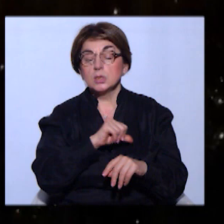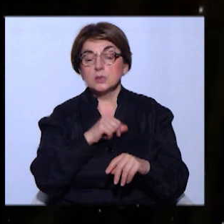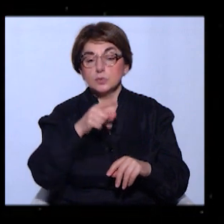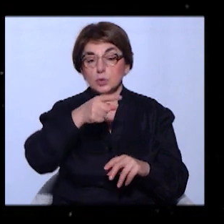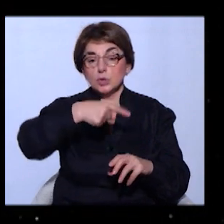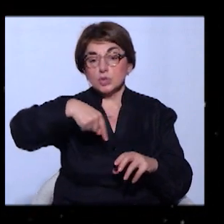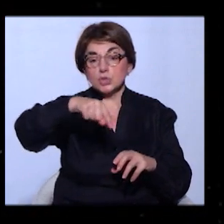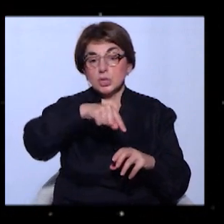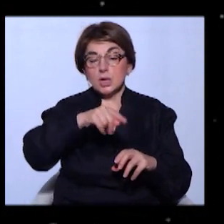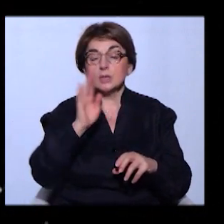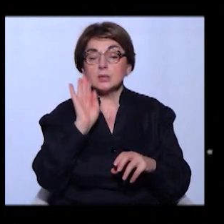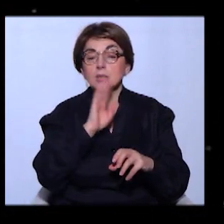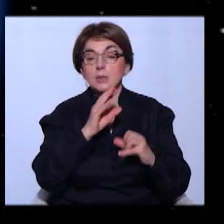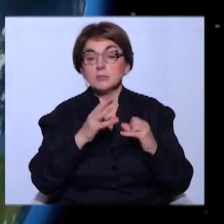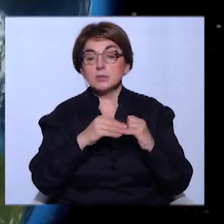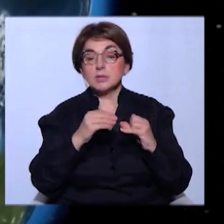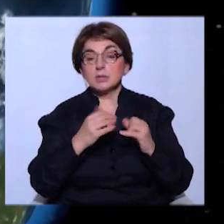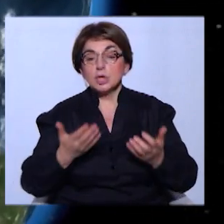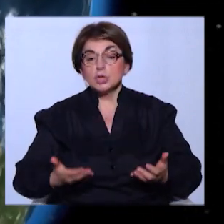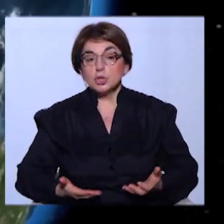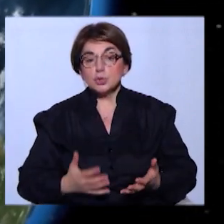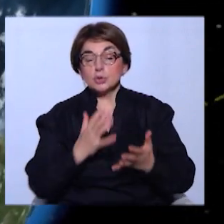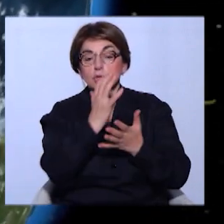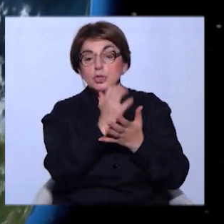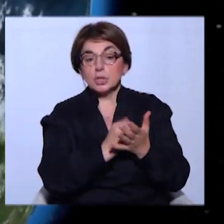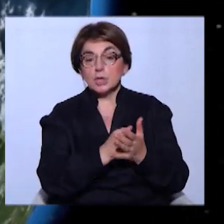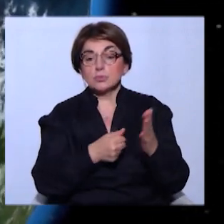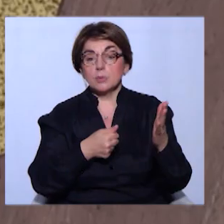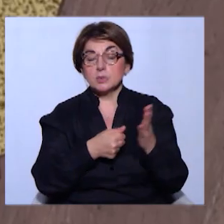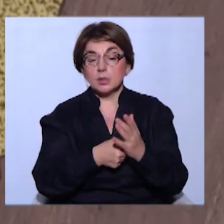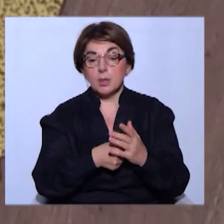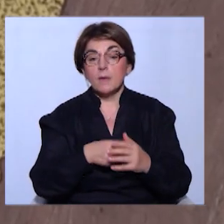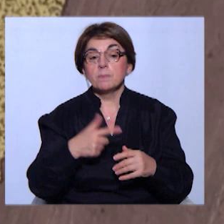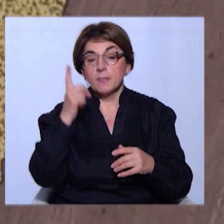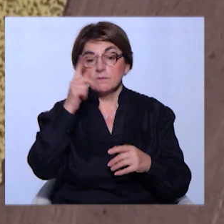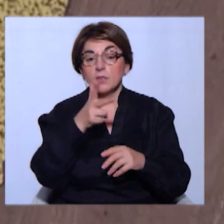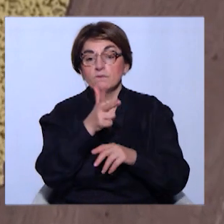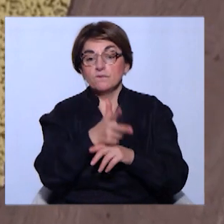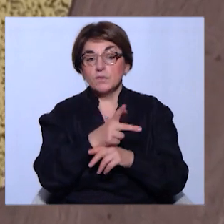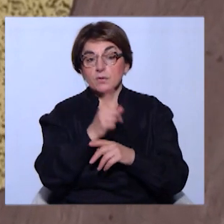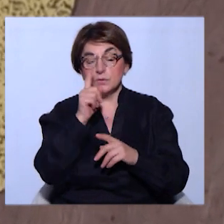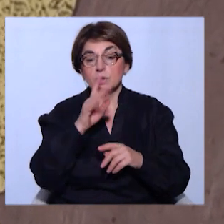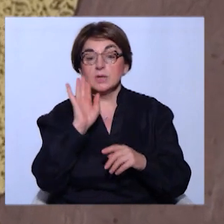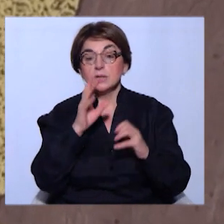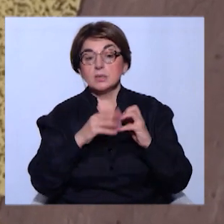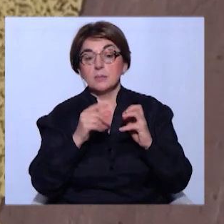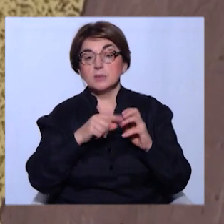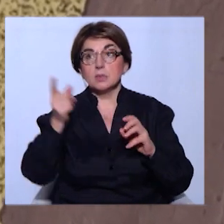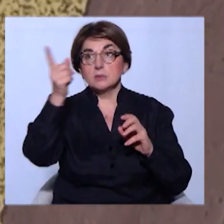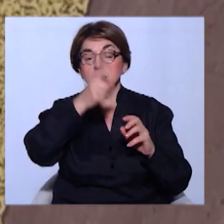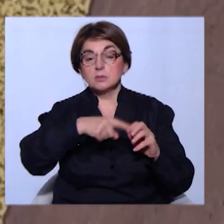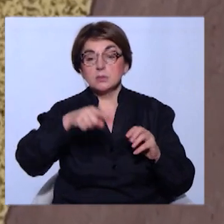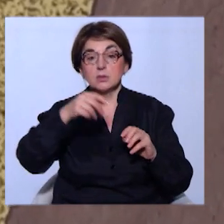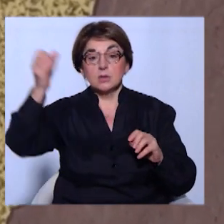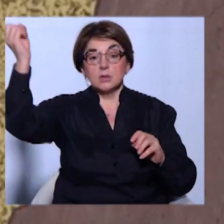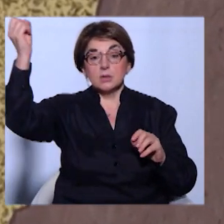არსებობა. ოზონის შრის შემცირების შედეგად დედამიწაზე ბუნებრივია მეტი ულტრაიისფერი გამოსხივება ხდება, რაც განპირობებულია